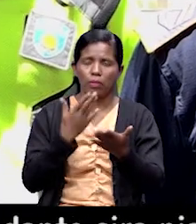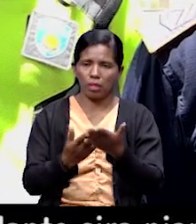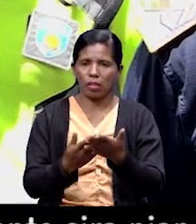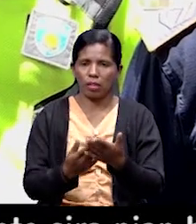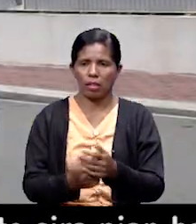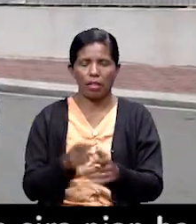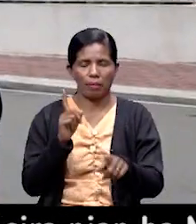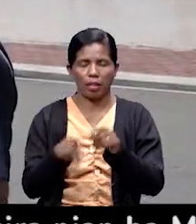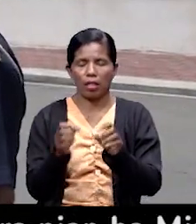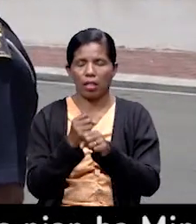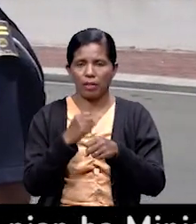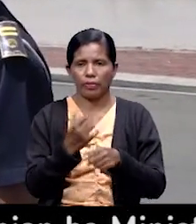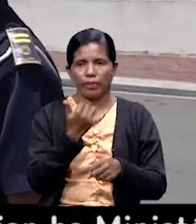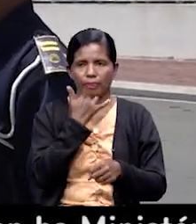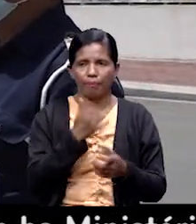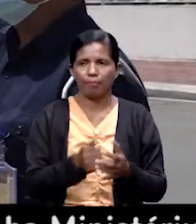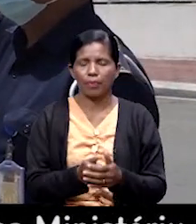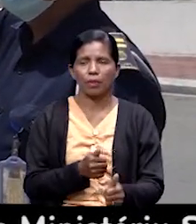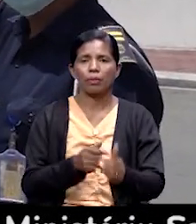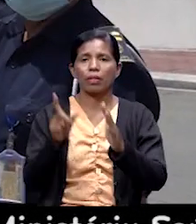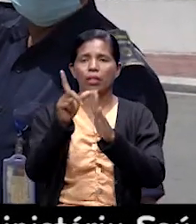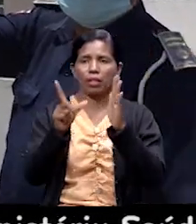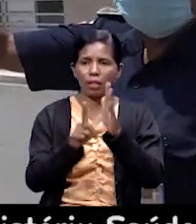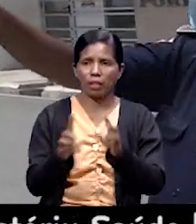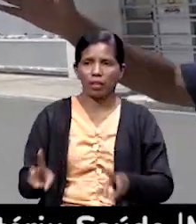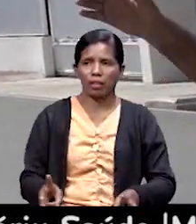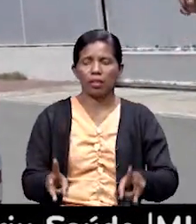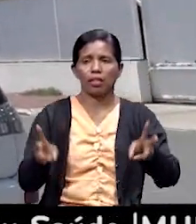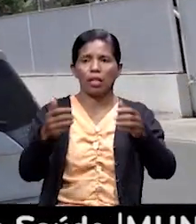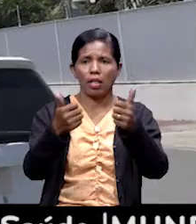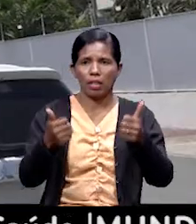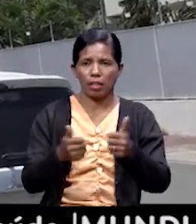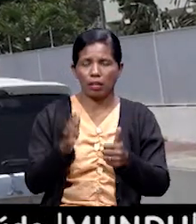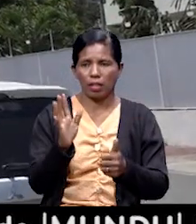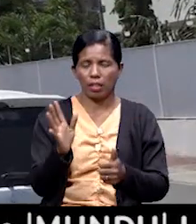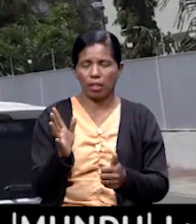Infração boa tida. Tur código estrada artigo